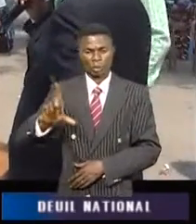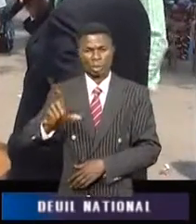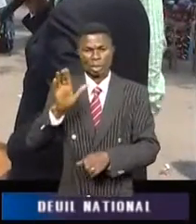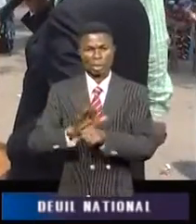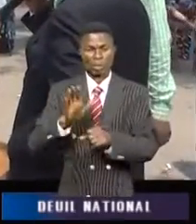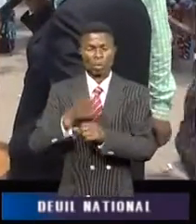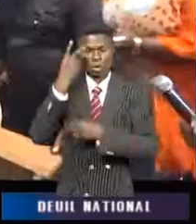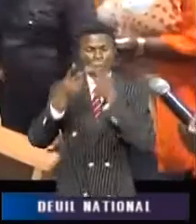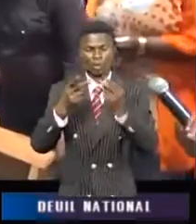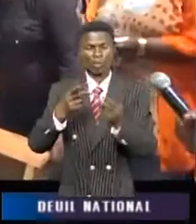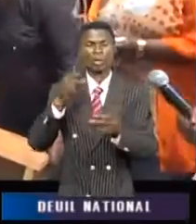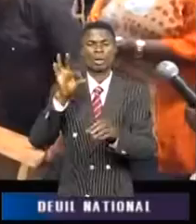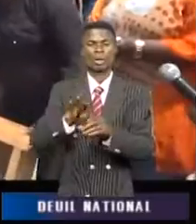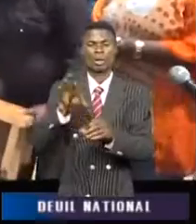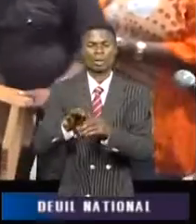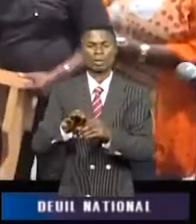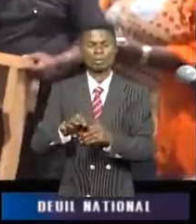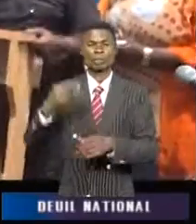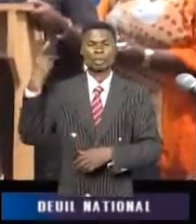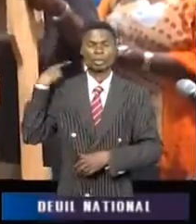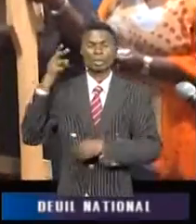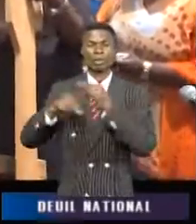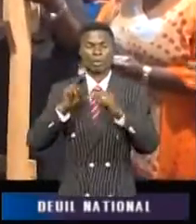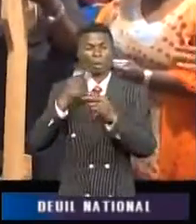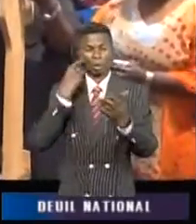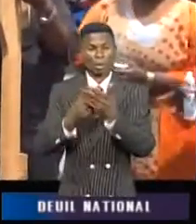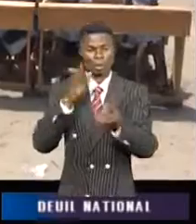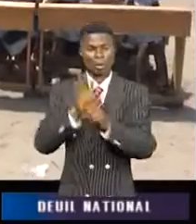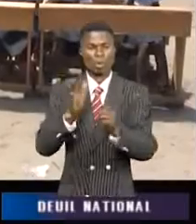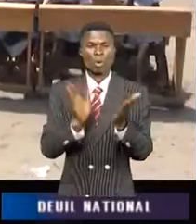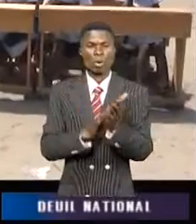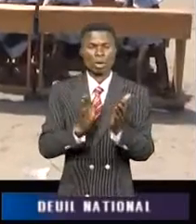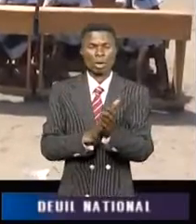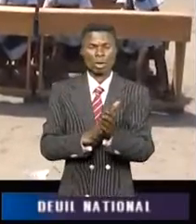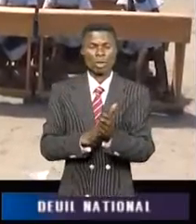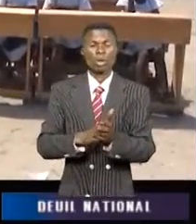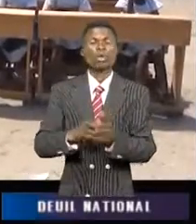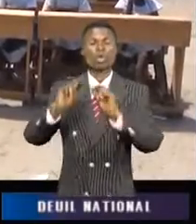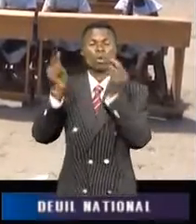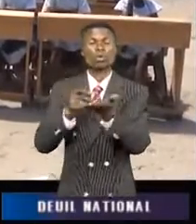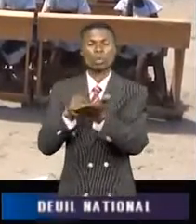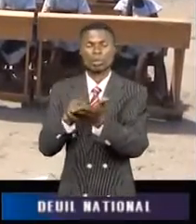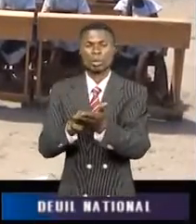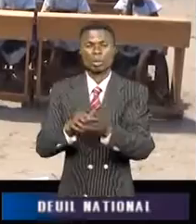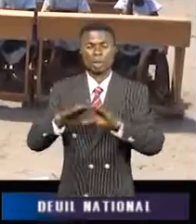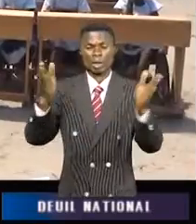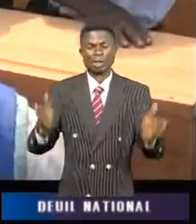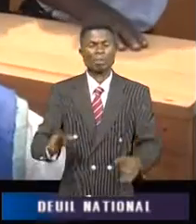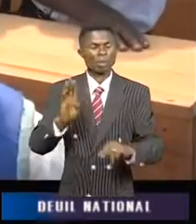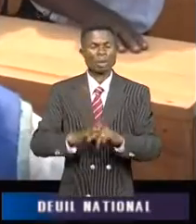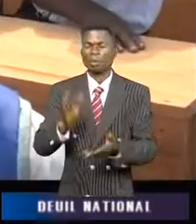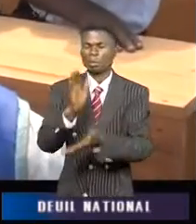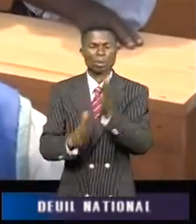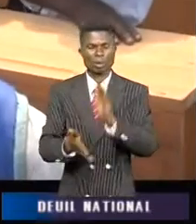visites à ses électeurs, Godard Motemona a constaté que beaucoup d'écoles de sa circonscription manquent presque de tout.